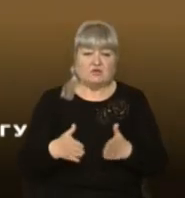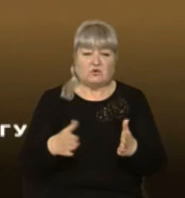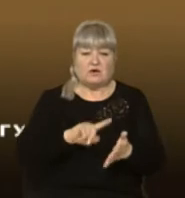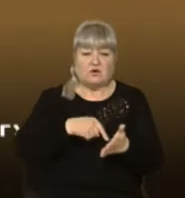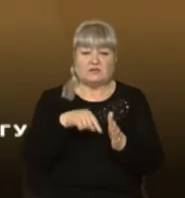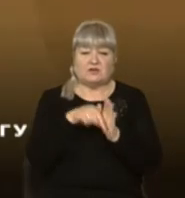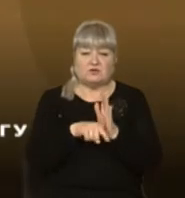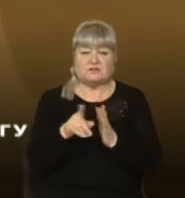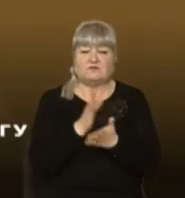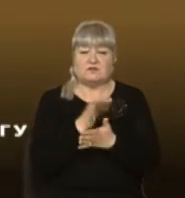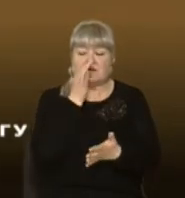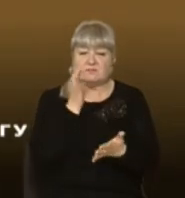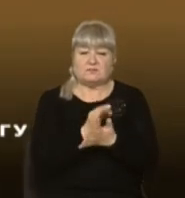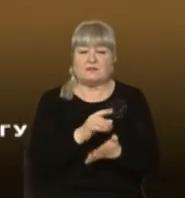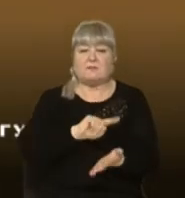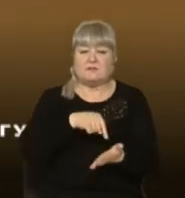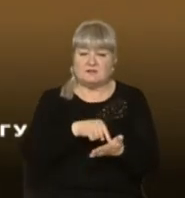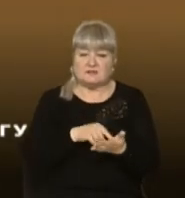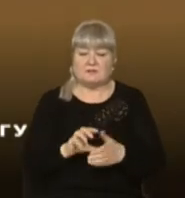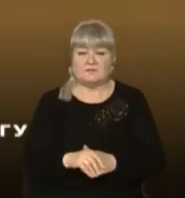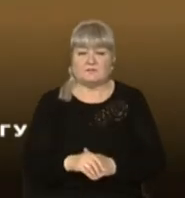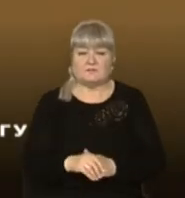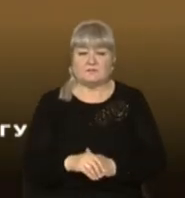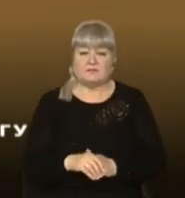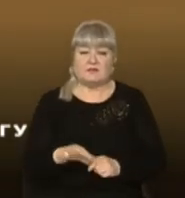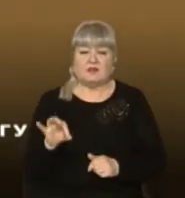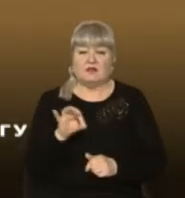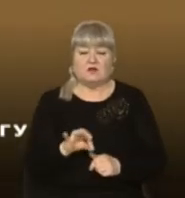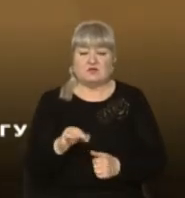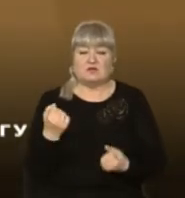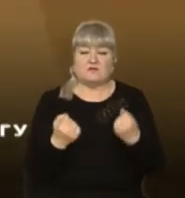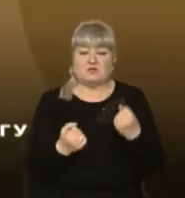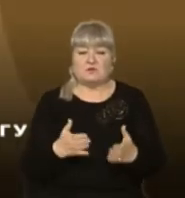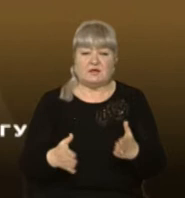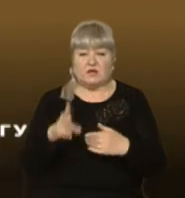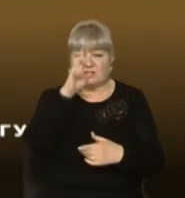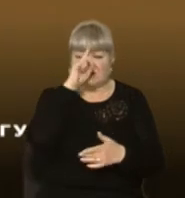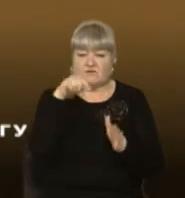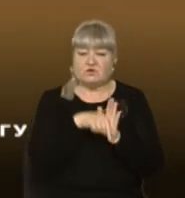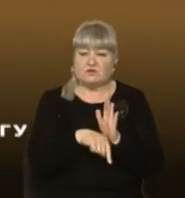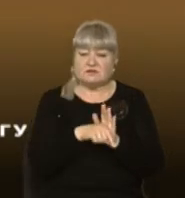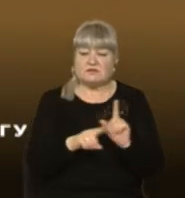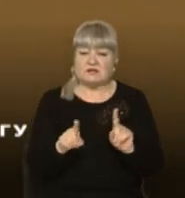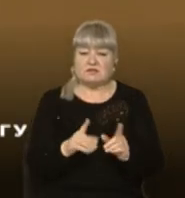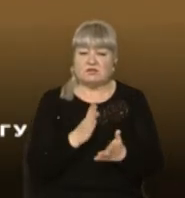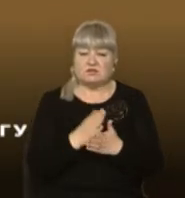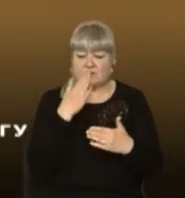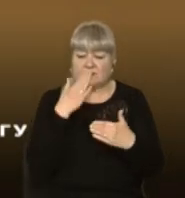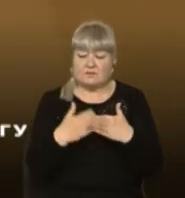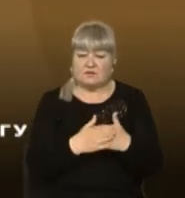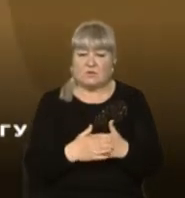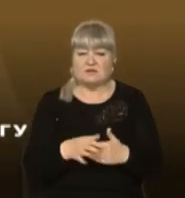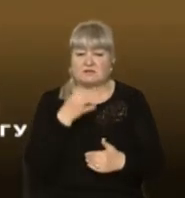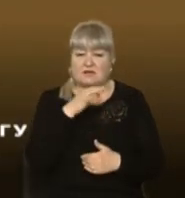є на балансі міста. Щодо автомобільних доріг державного значення, які є на підході до міста